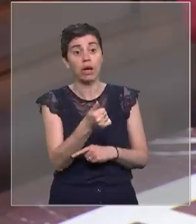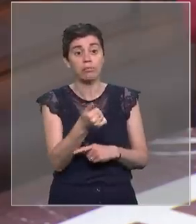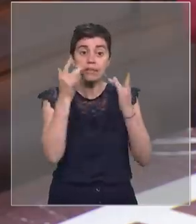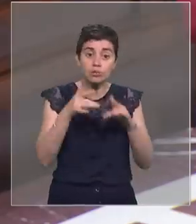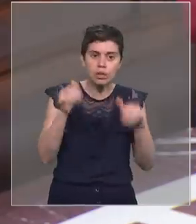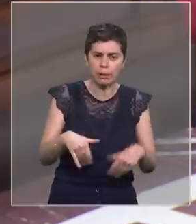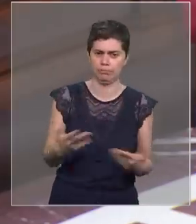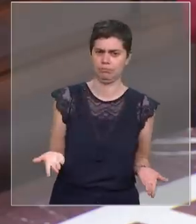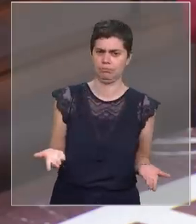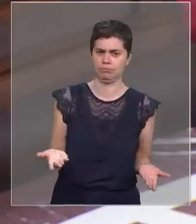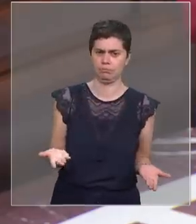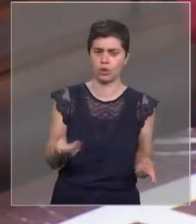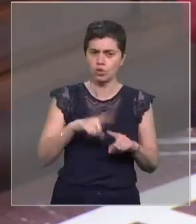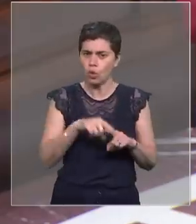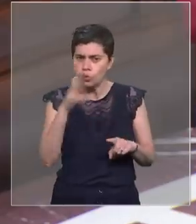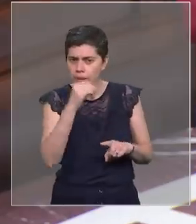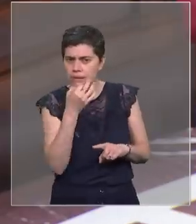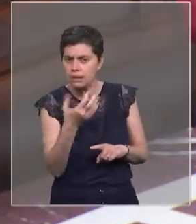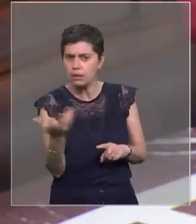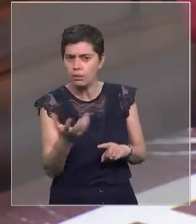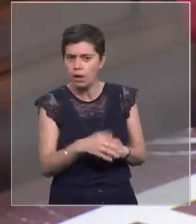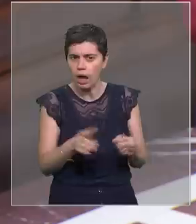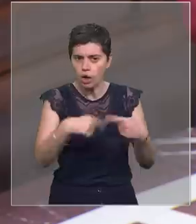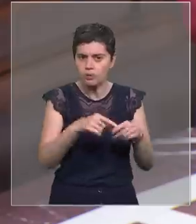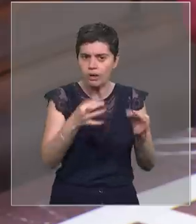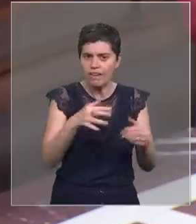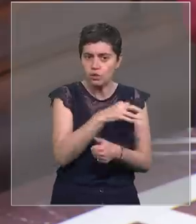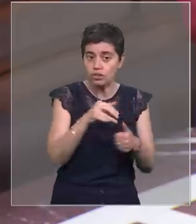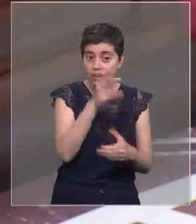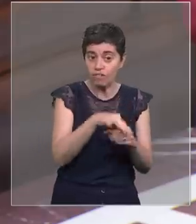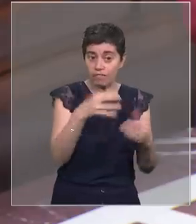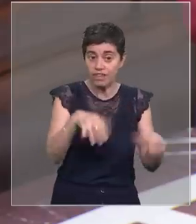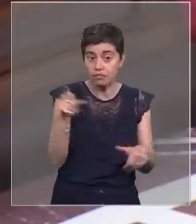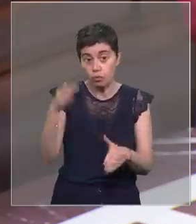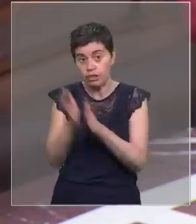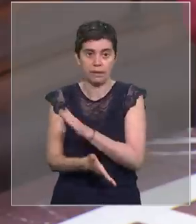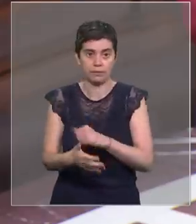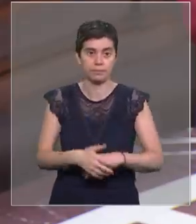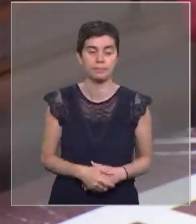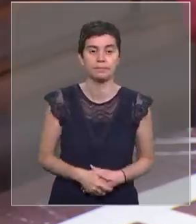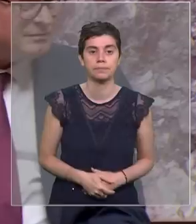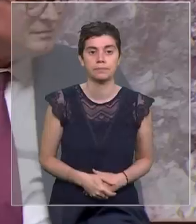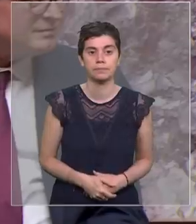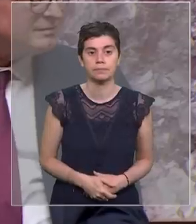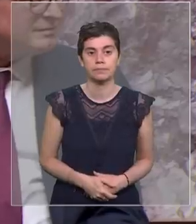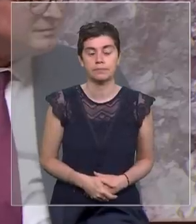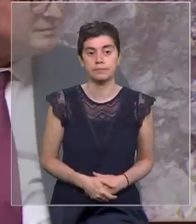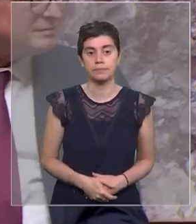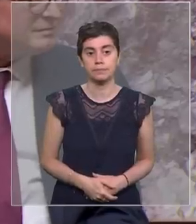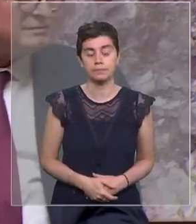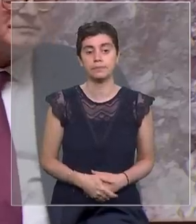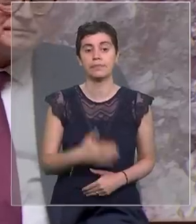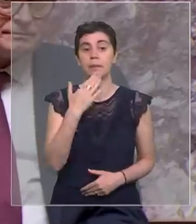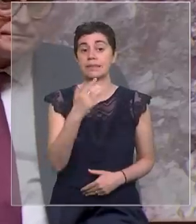déçu ». Il y a un fait que vous avez oublié de rappeler. La Commission des affaires sociales avait voté. Vous avez perdu. Je vous remercie Monsieur